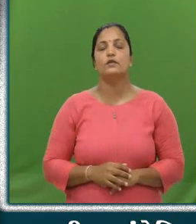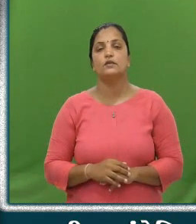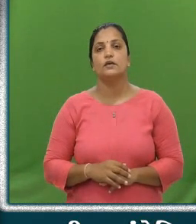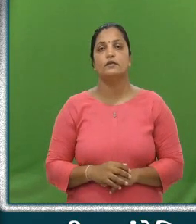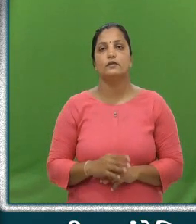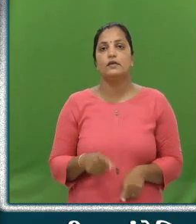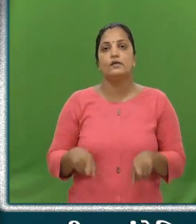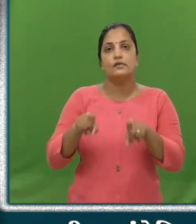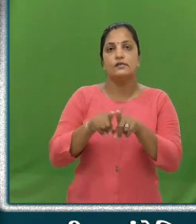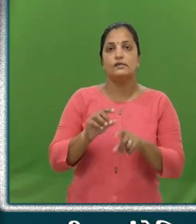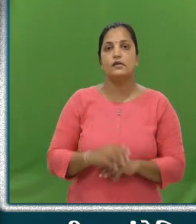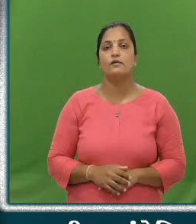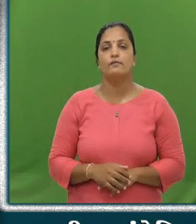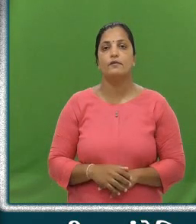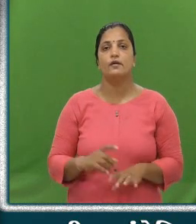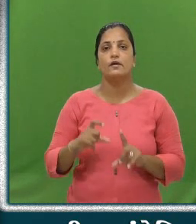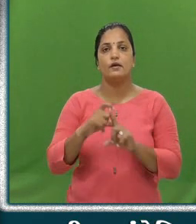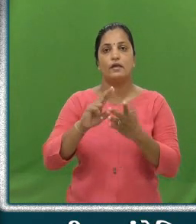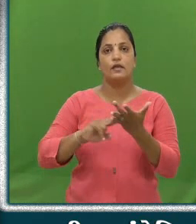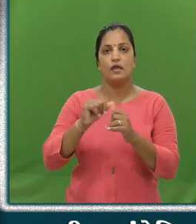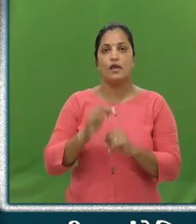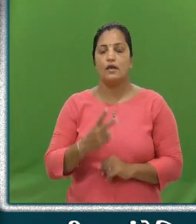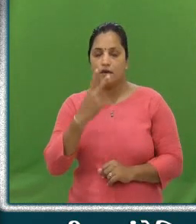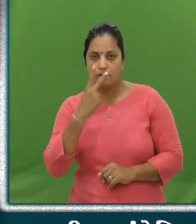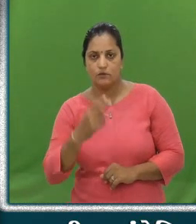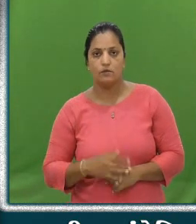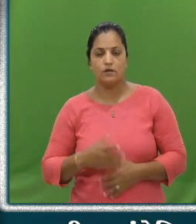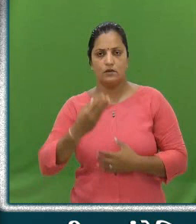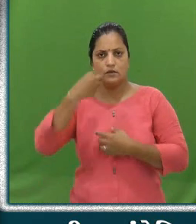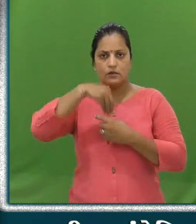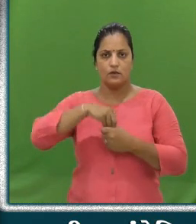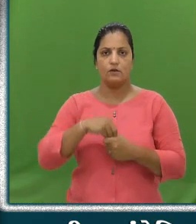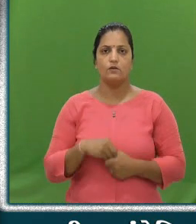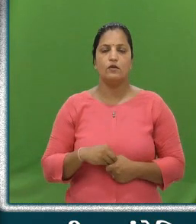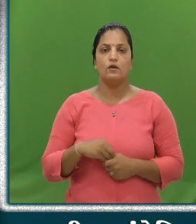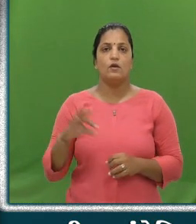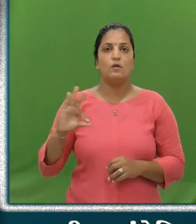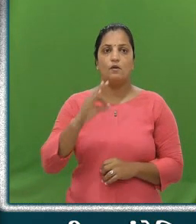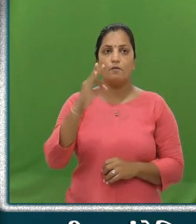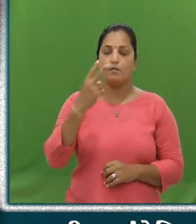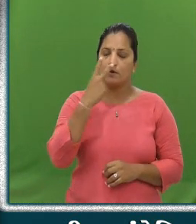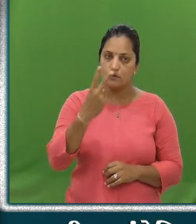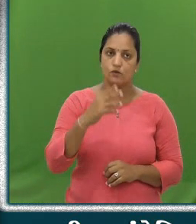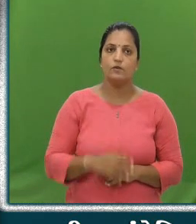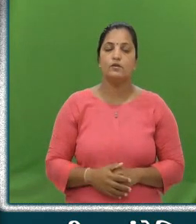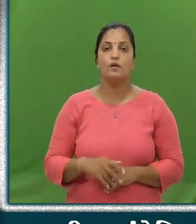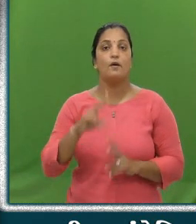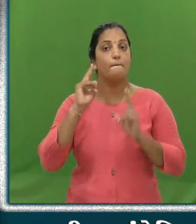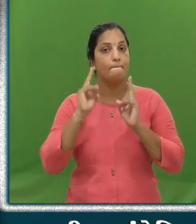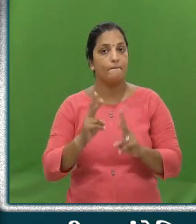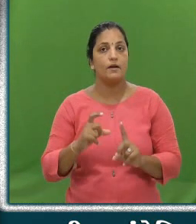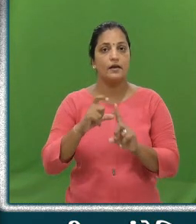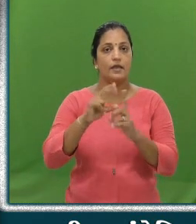જે કહેવામાં આવે છે કે તેઓના જે શરીરની અંદર આ રીતે ઘટાડો જોવા મળતો હોય છે ફક્ત